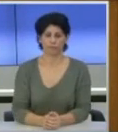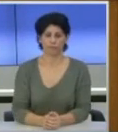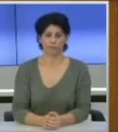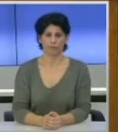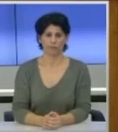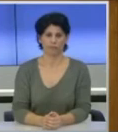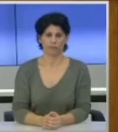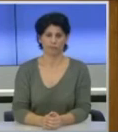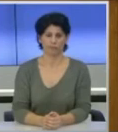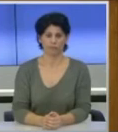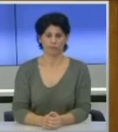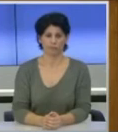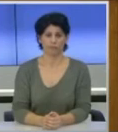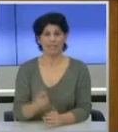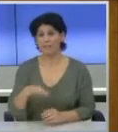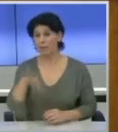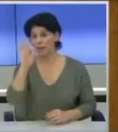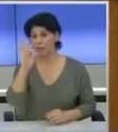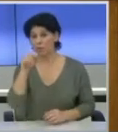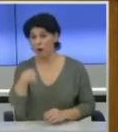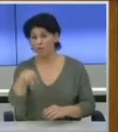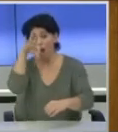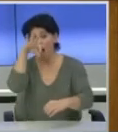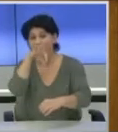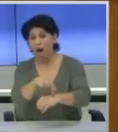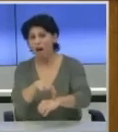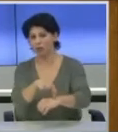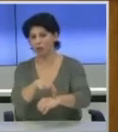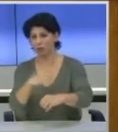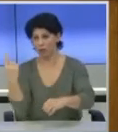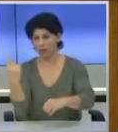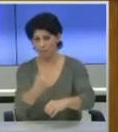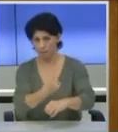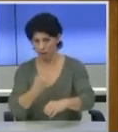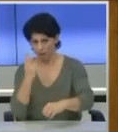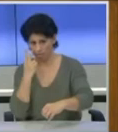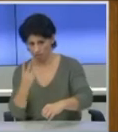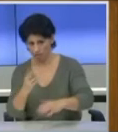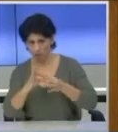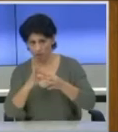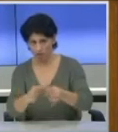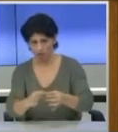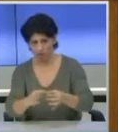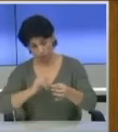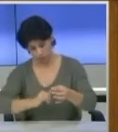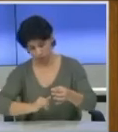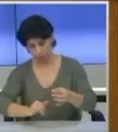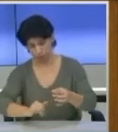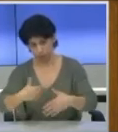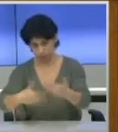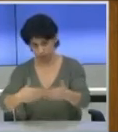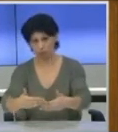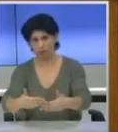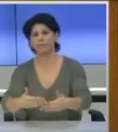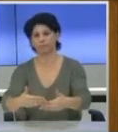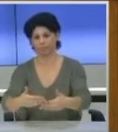Στην περίπτωση που το άρρωστο αυτό κλίμα συνεχιστεί επί μακρών,